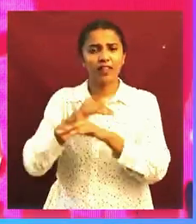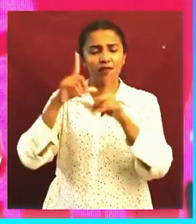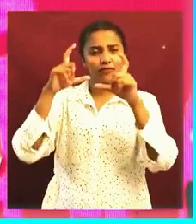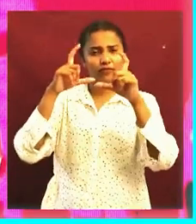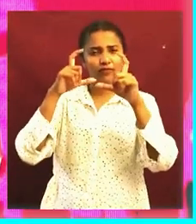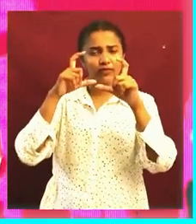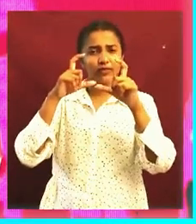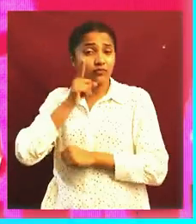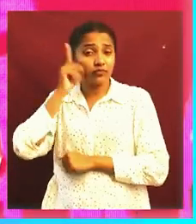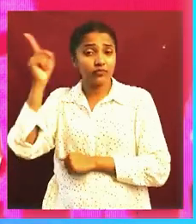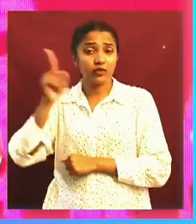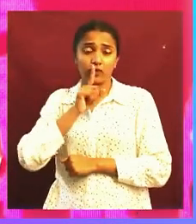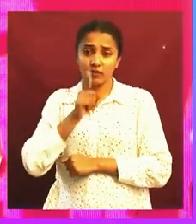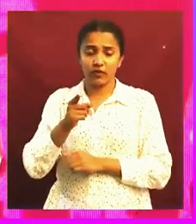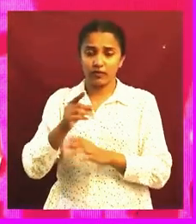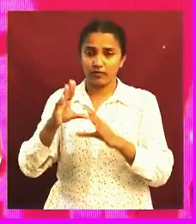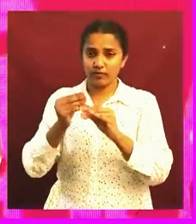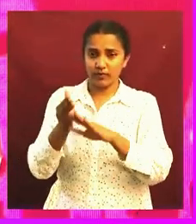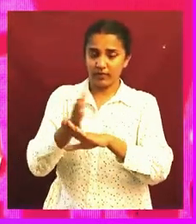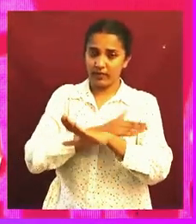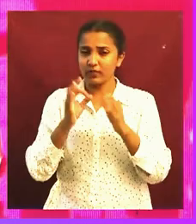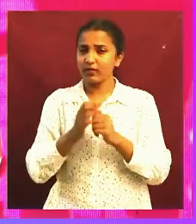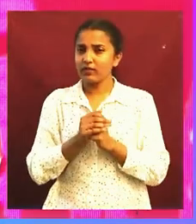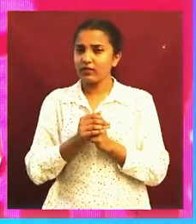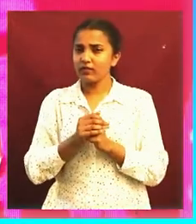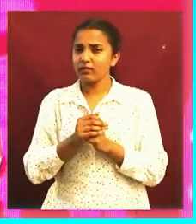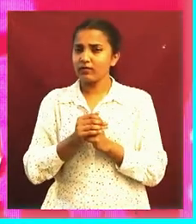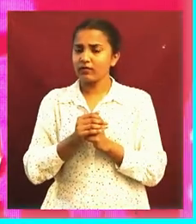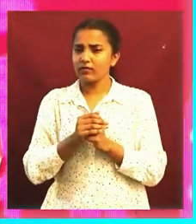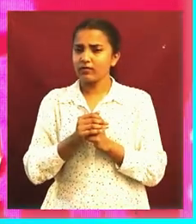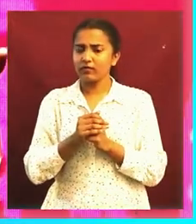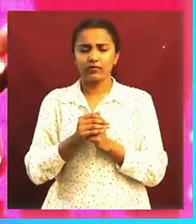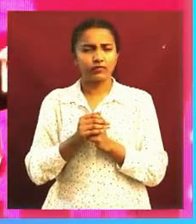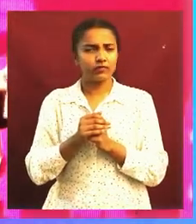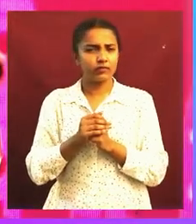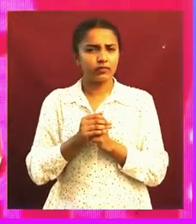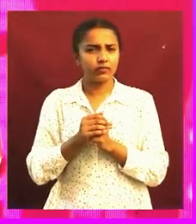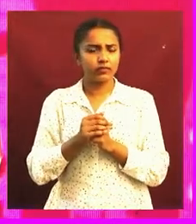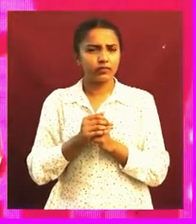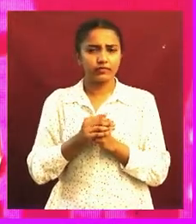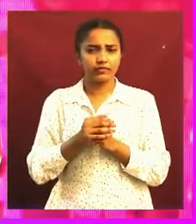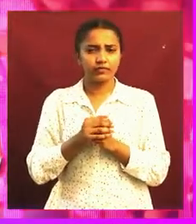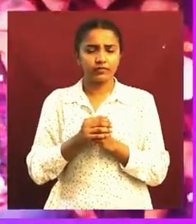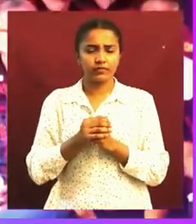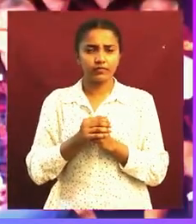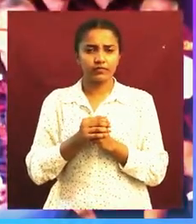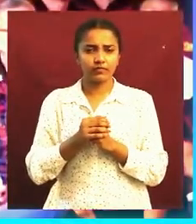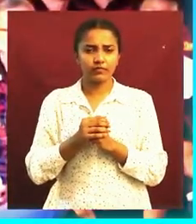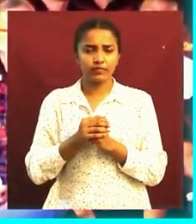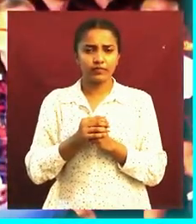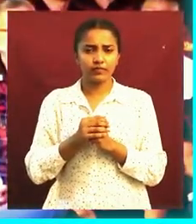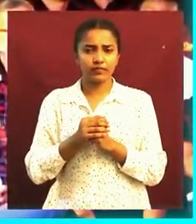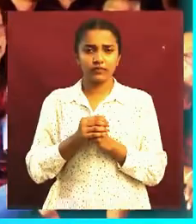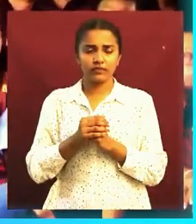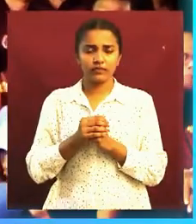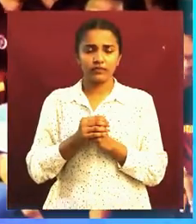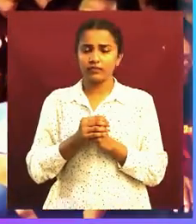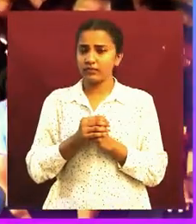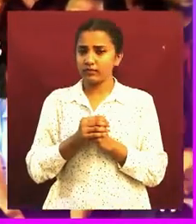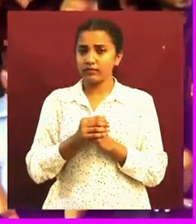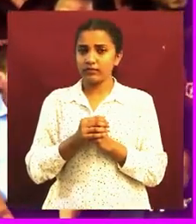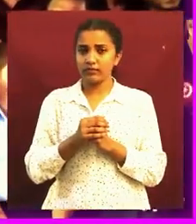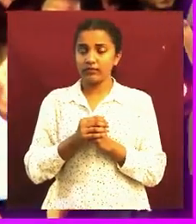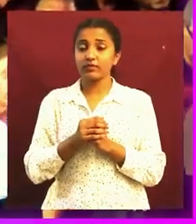கே காஷ்மீர் வல்ட விடின் எகட கலிங் கன்ன போட்டோ சூட் மட்ட அவசர ஆரன் தின் பாகிஸ்தான் கட கதா கர பெமதி கிவ நம் கியர் நேகுல்ல க மித்ரன் நிச